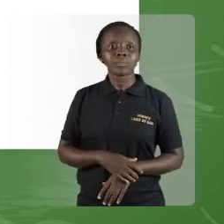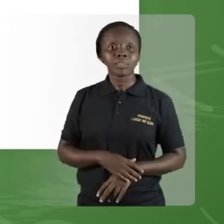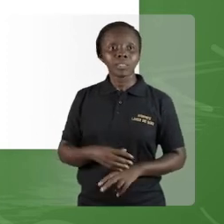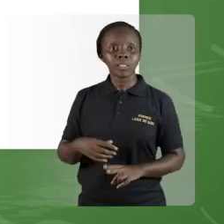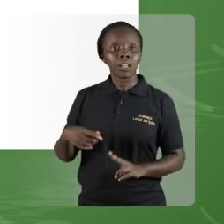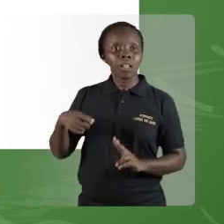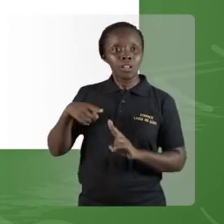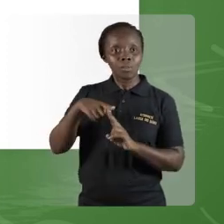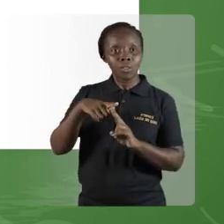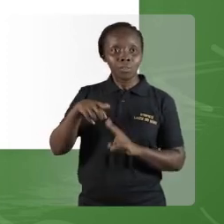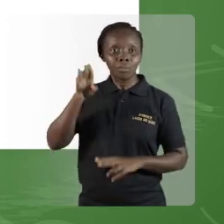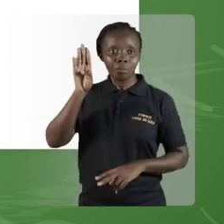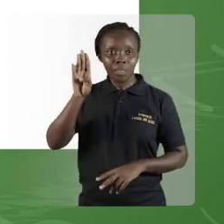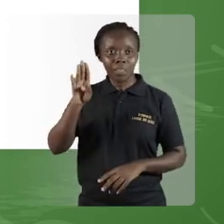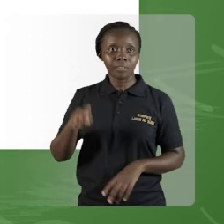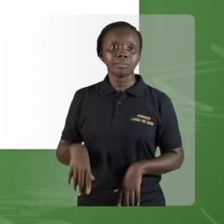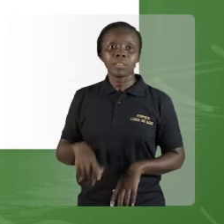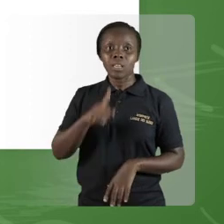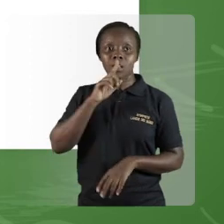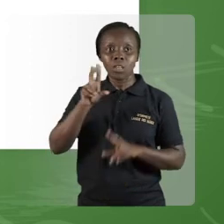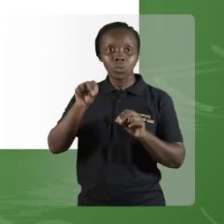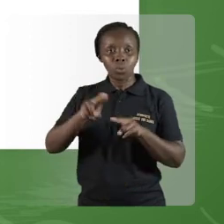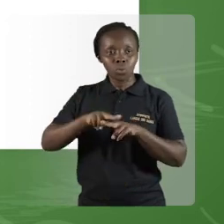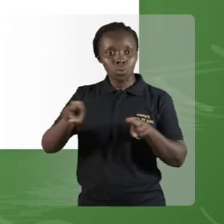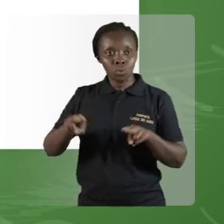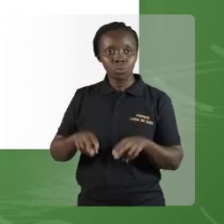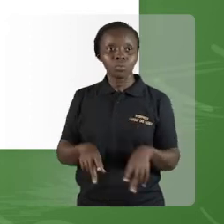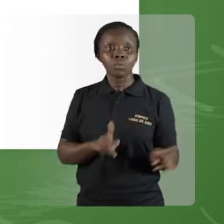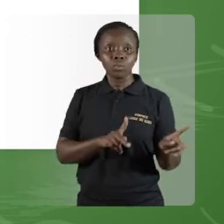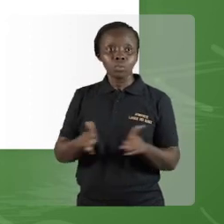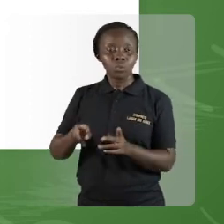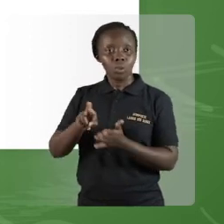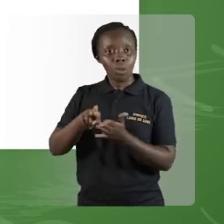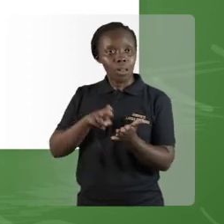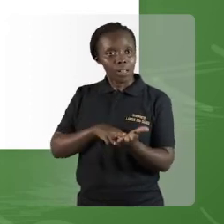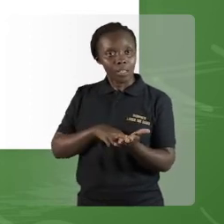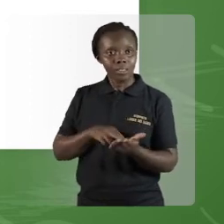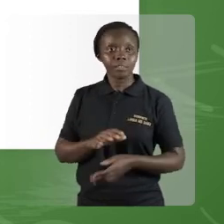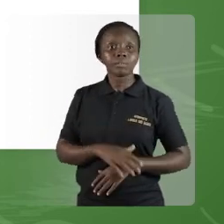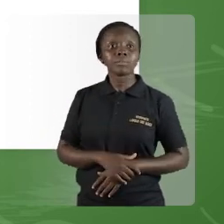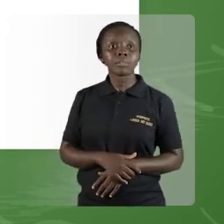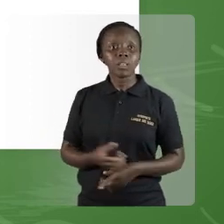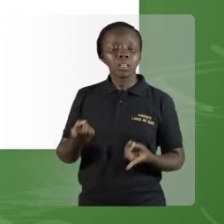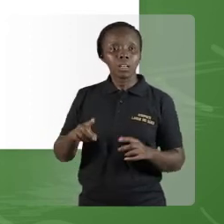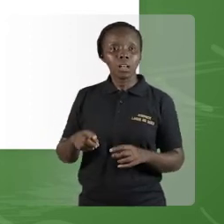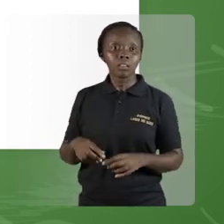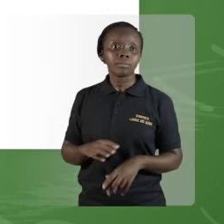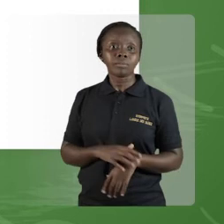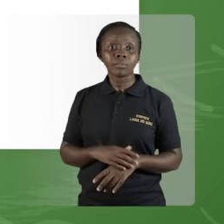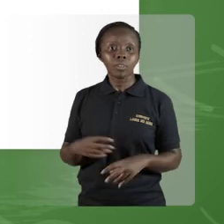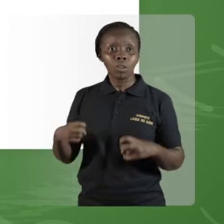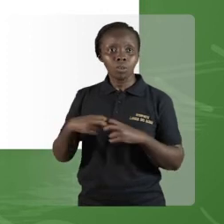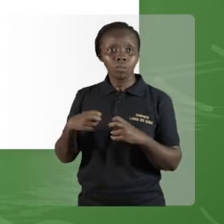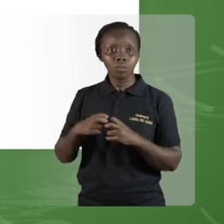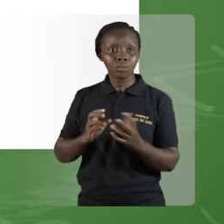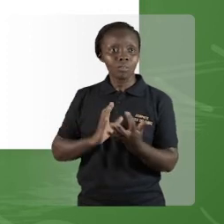nulle. D'après la loi de Laplace, lorsqu'un conducteur est traversé par un courant et placé